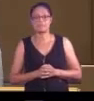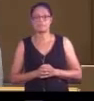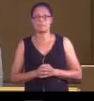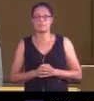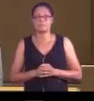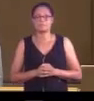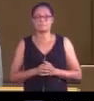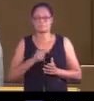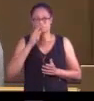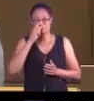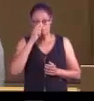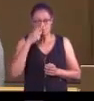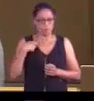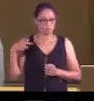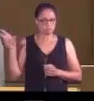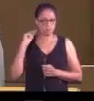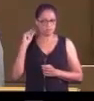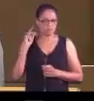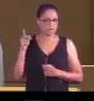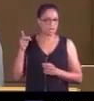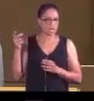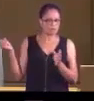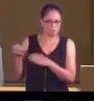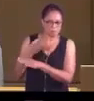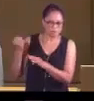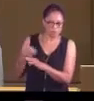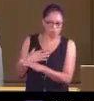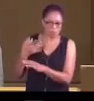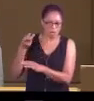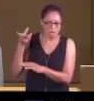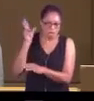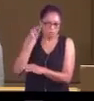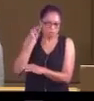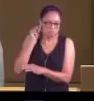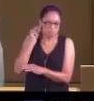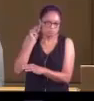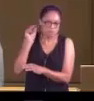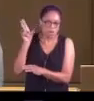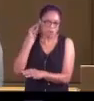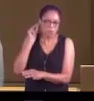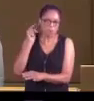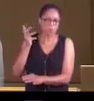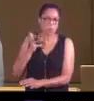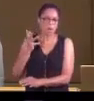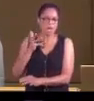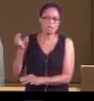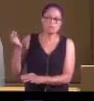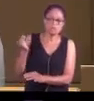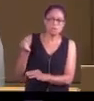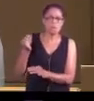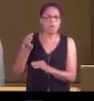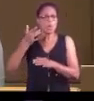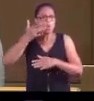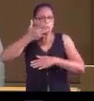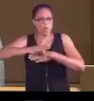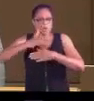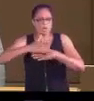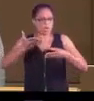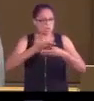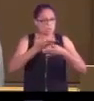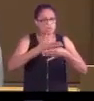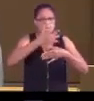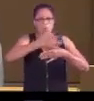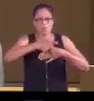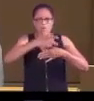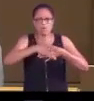C'est parce que j'ai entendu dans les communications dire qu'il y avait du retard, que ce dossier avait pris du retard. On a communiqué